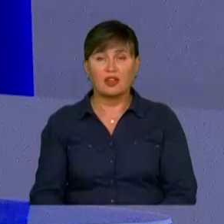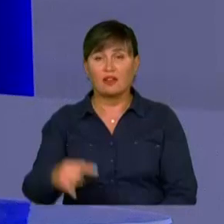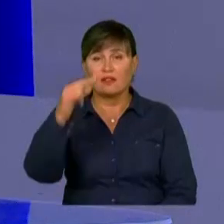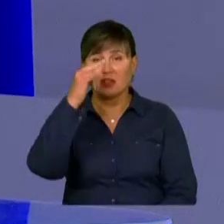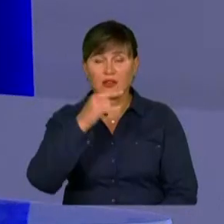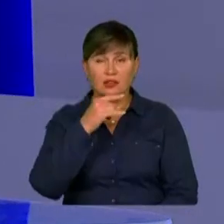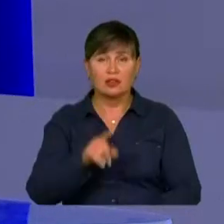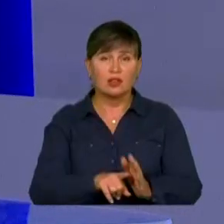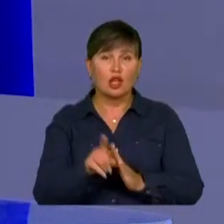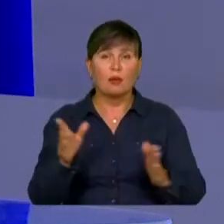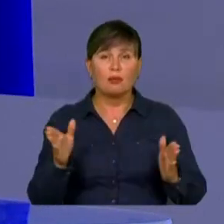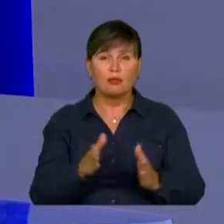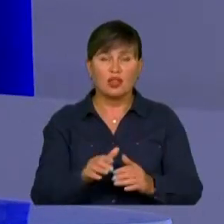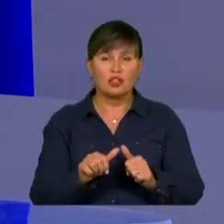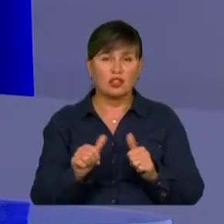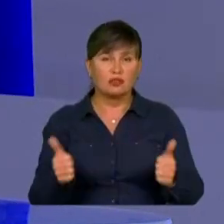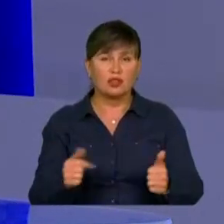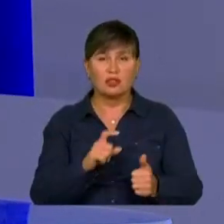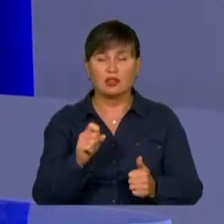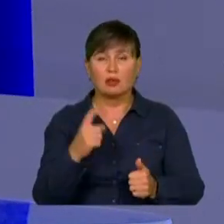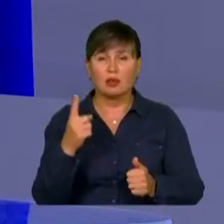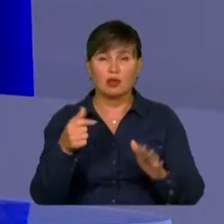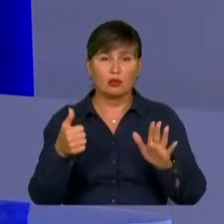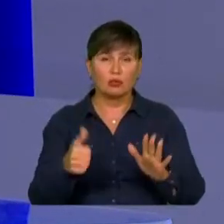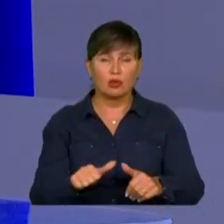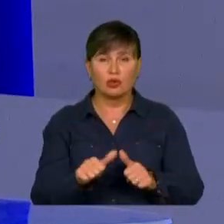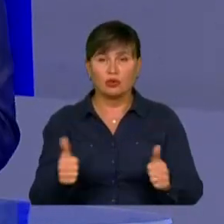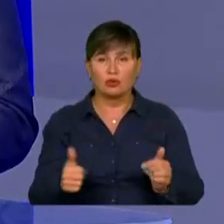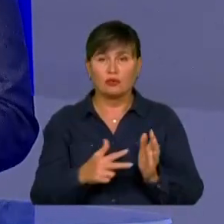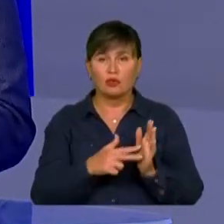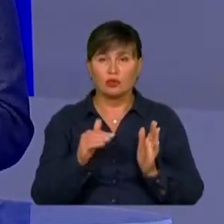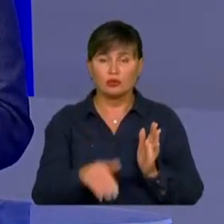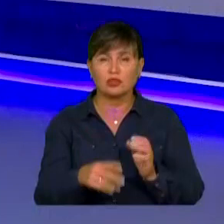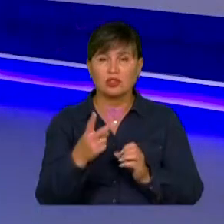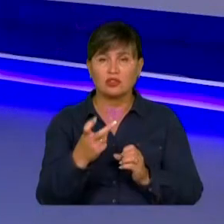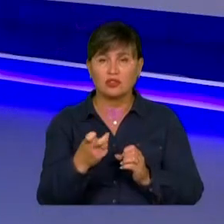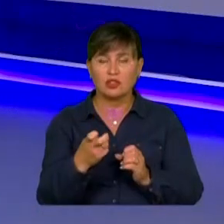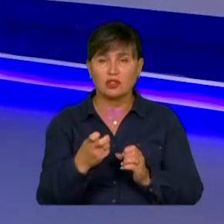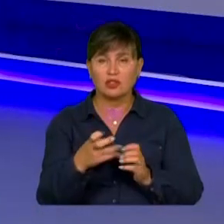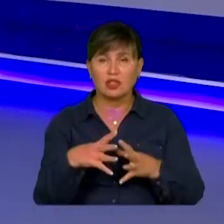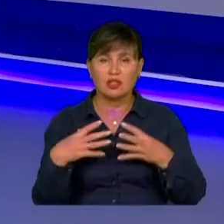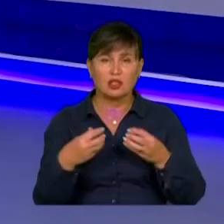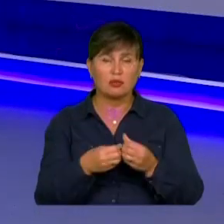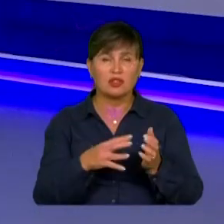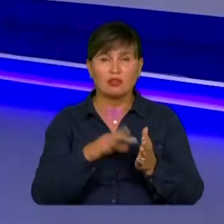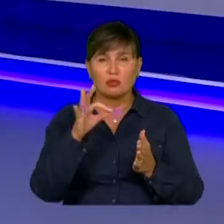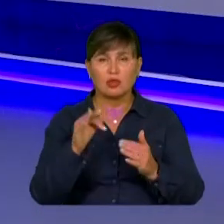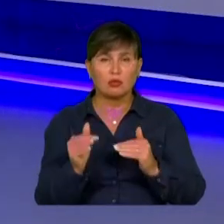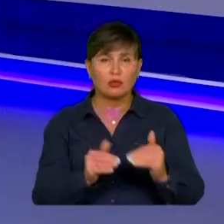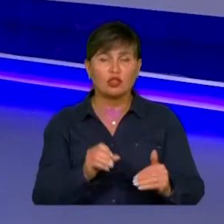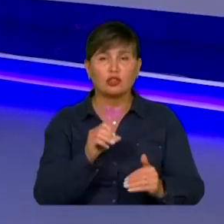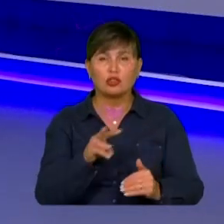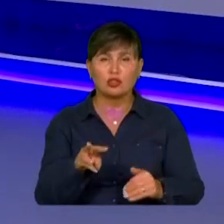Казахстане стали меньше разводиться. Только за первые полгода расторгли брак 8200 пар. Это на 9% меньше по